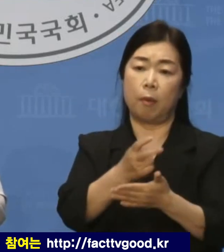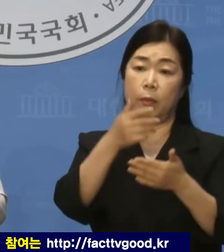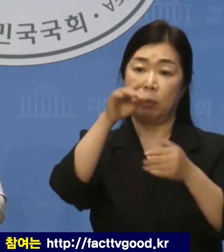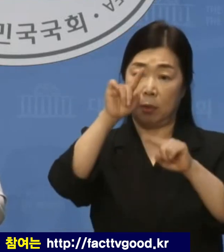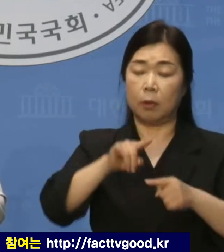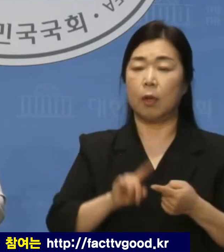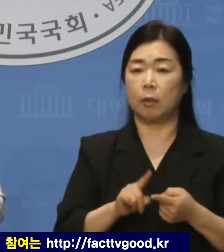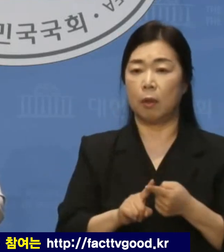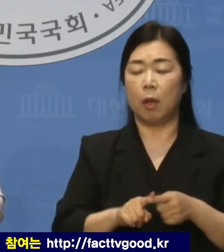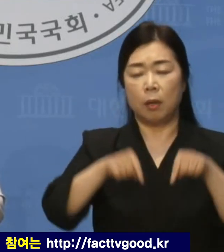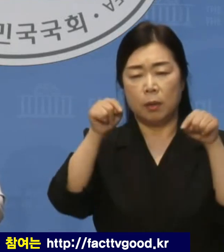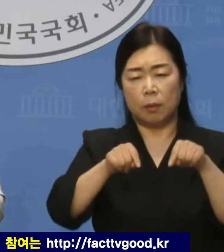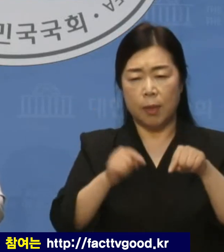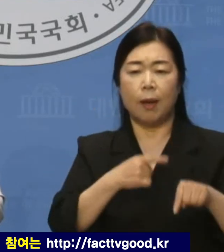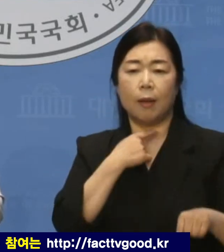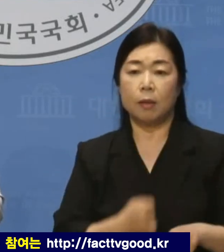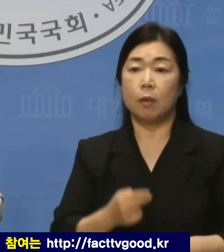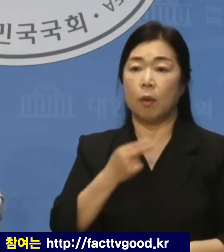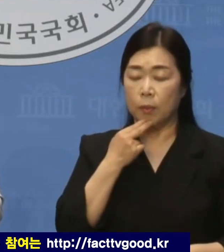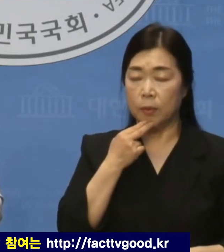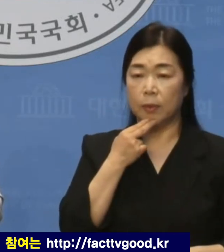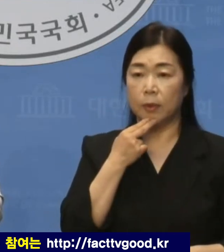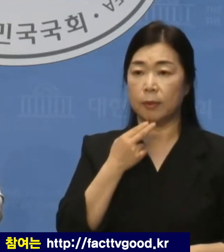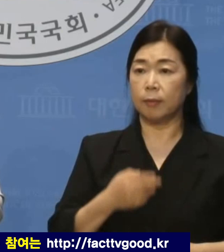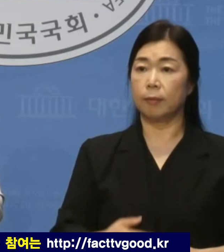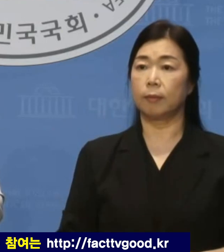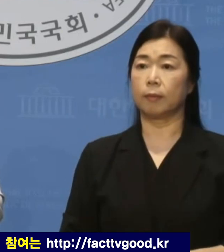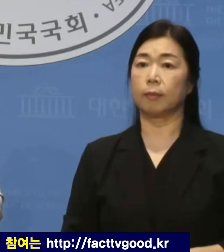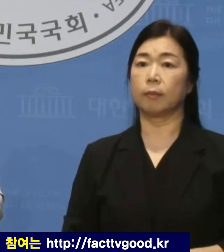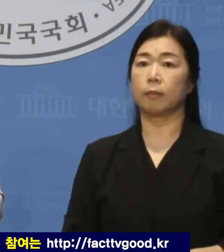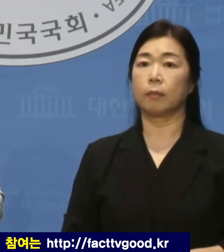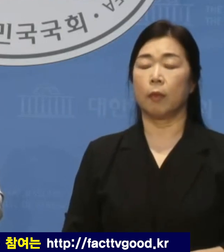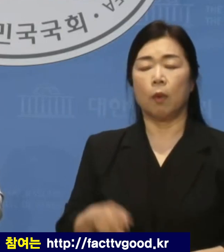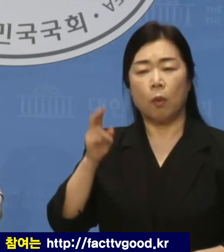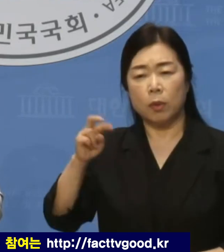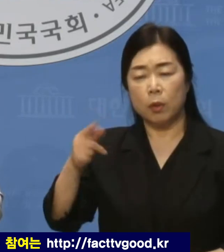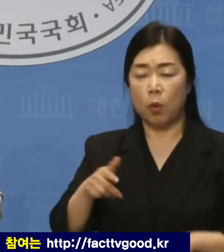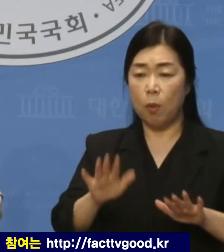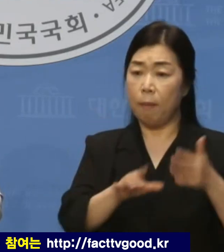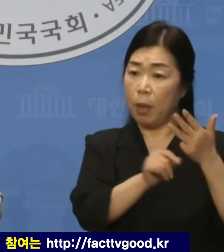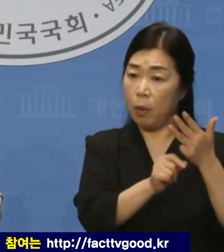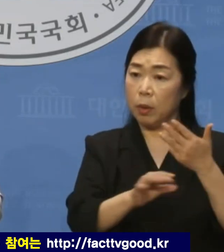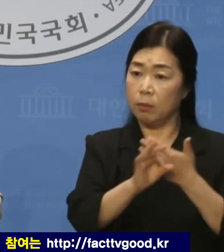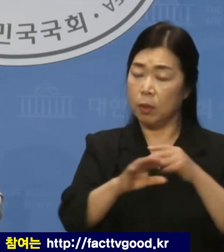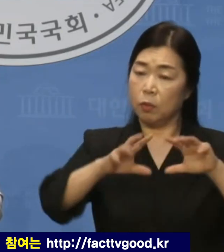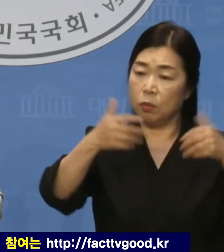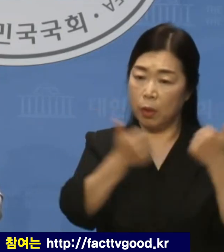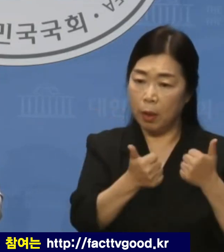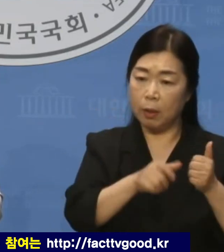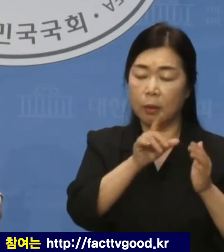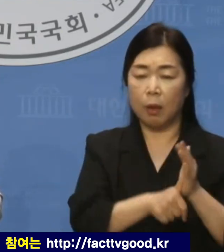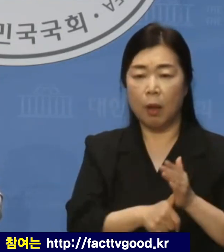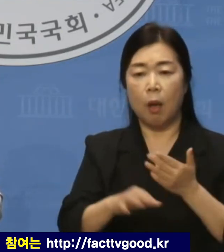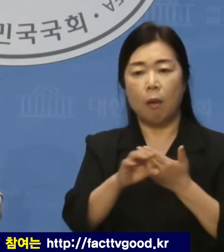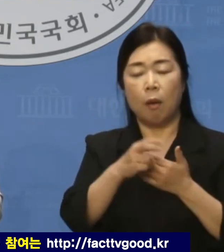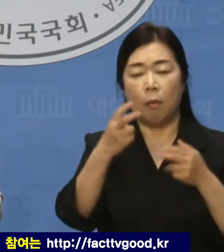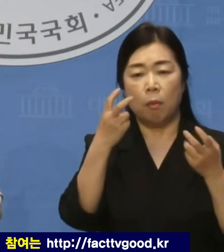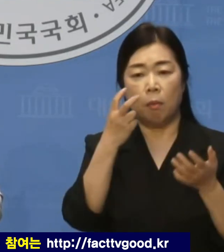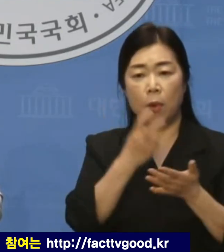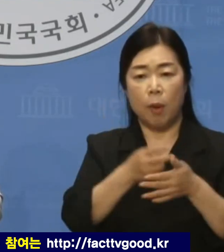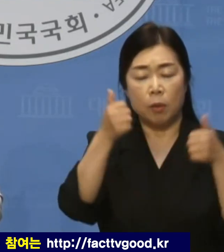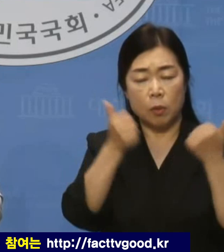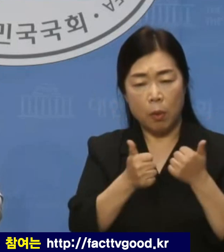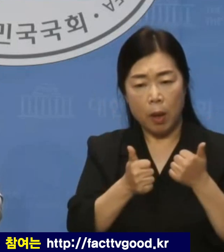특별법안에 대한 심사가 단 한 차례도 이루어지지 않았습니다. 혹여나 이번 8월 임시국회에서 법안 소위가